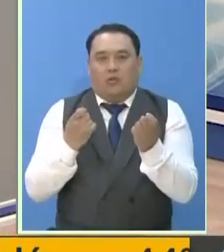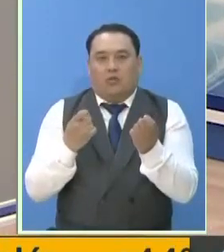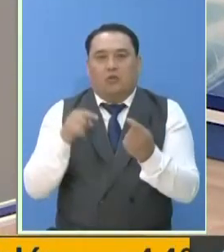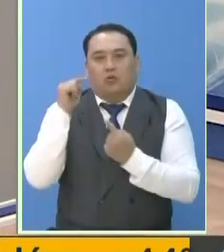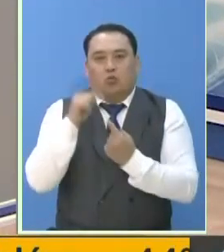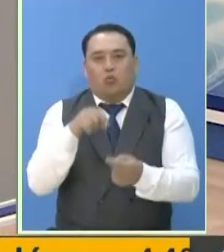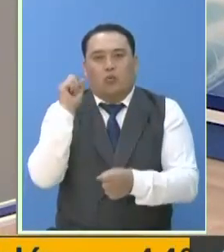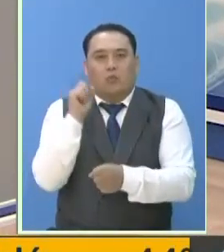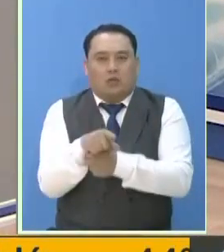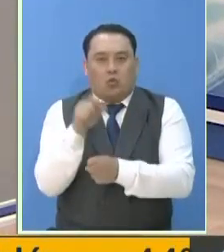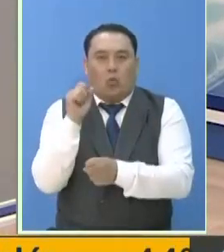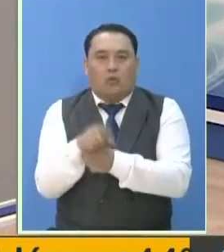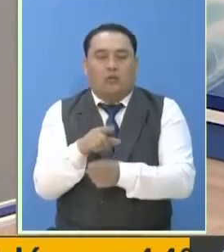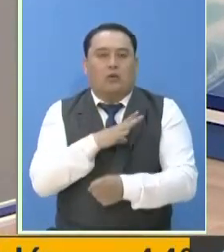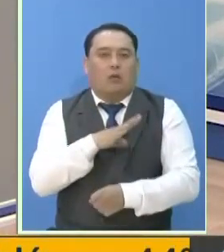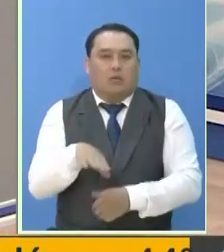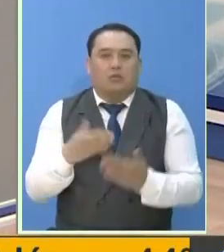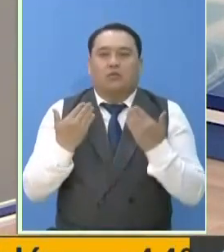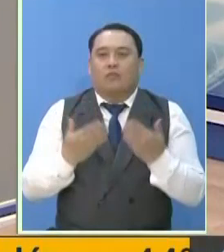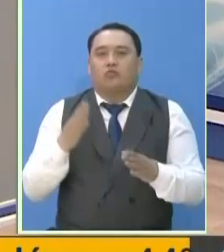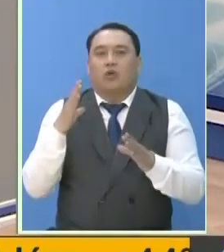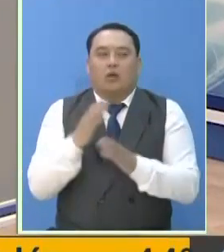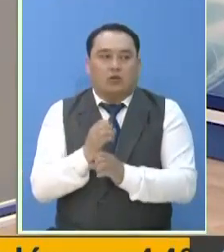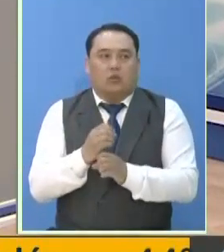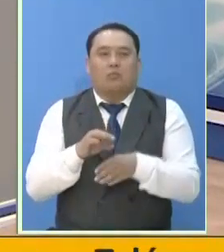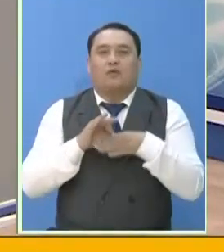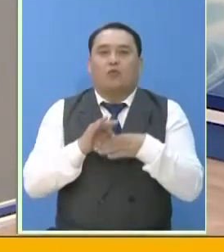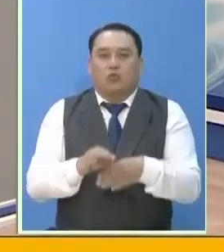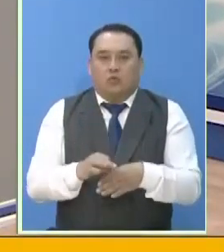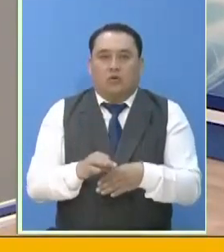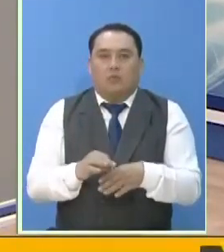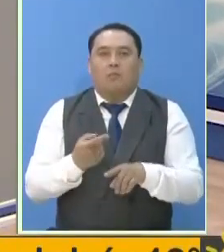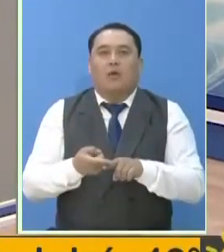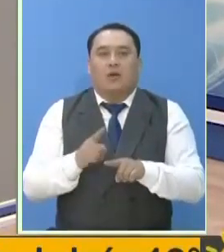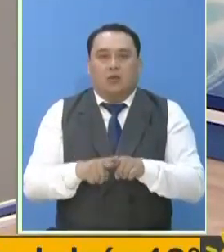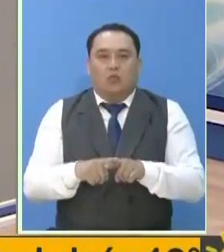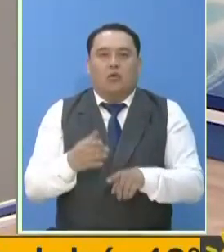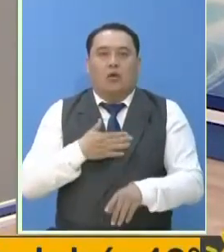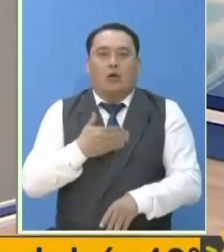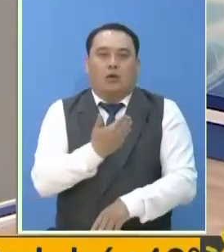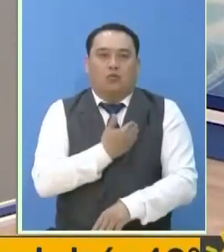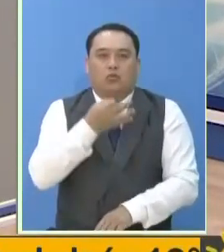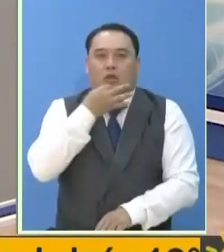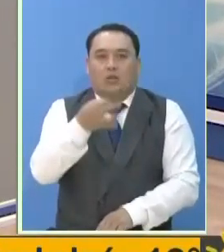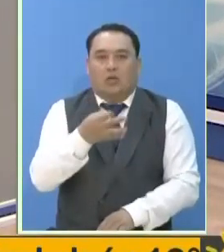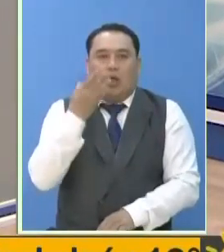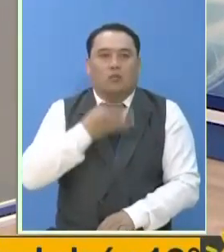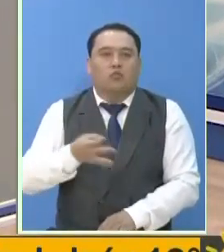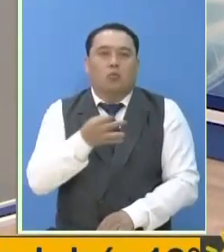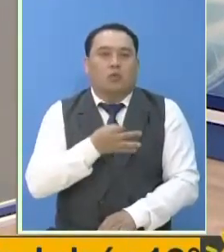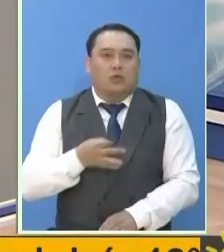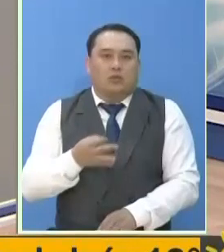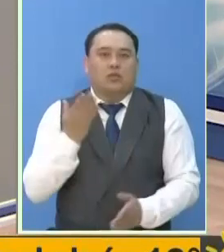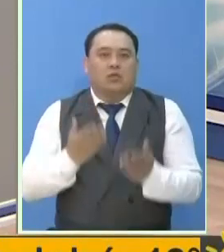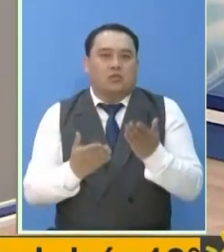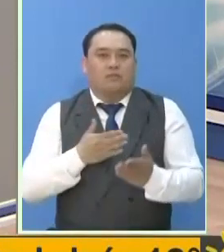конкретных подходов не было, но сейчас уже сокращения проводятся, поэтому хотелось бы сказать, что в Алматинской области, если